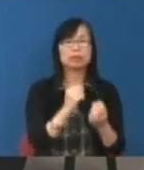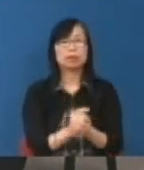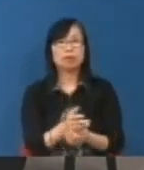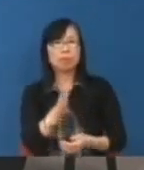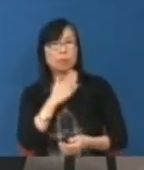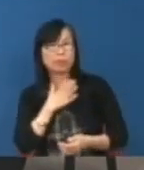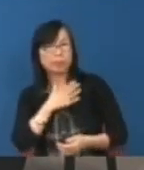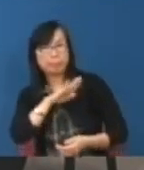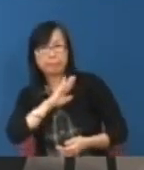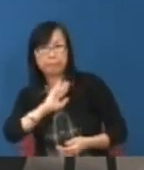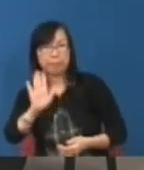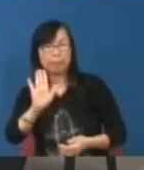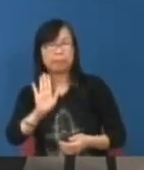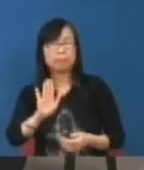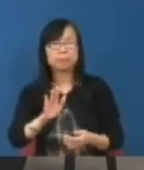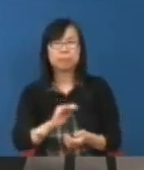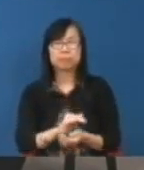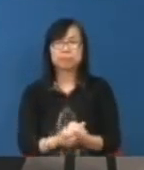唔係